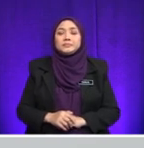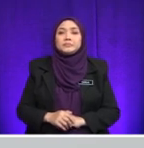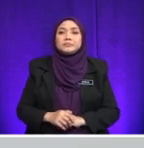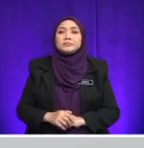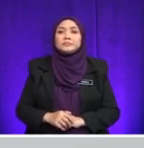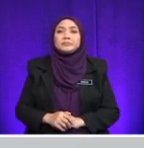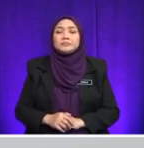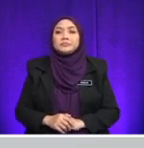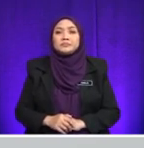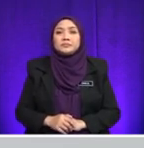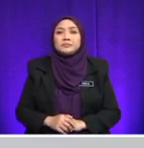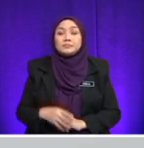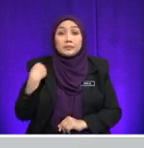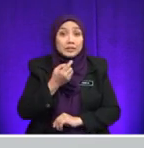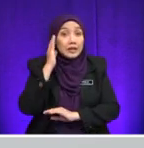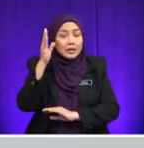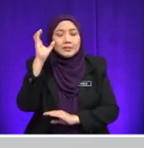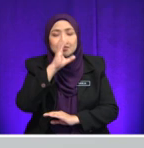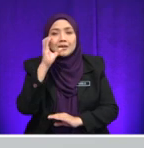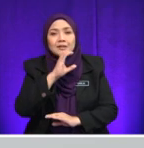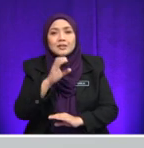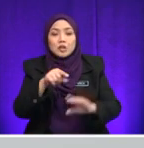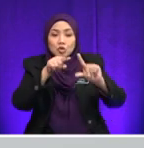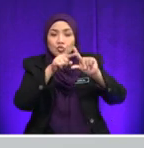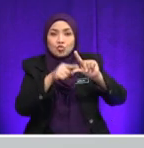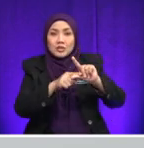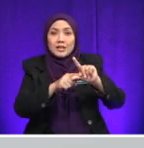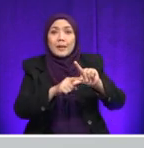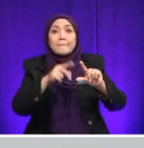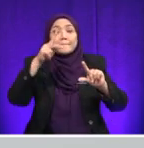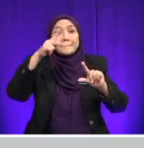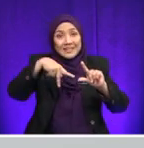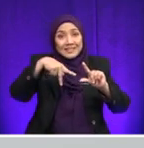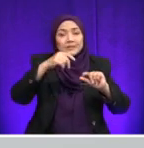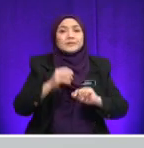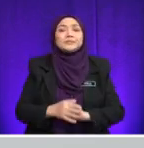Oke karena kita akan mencari sudut bilah jadi bila